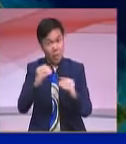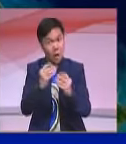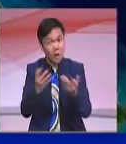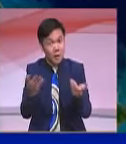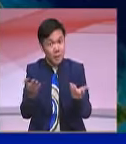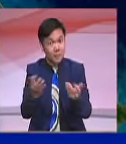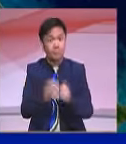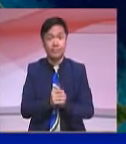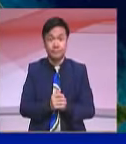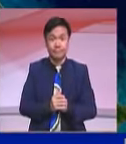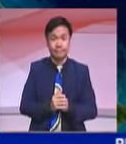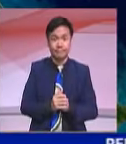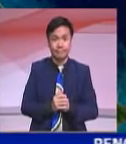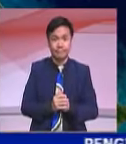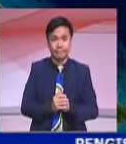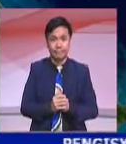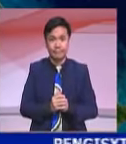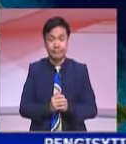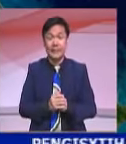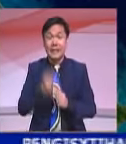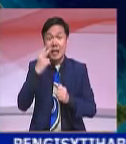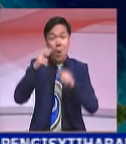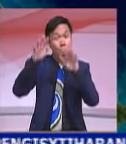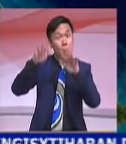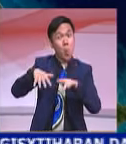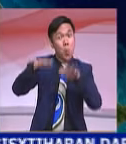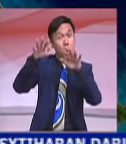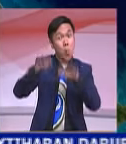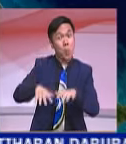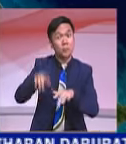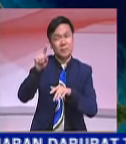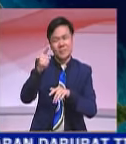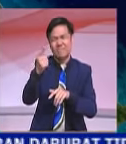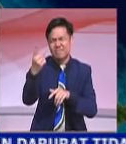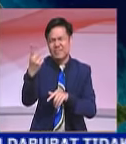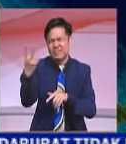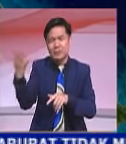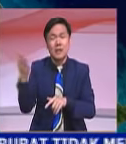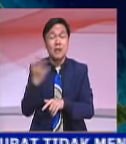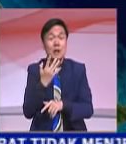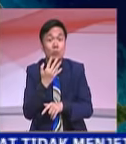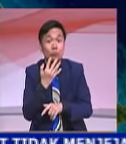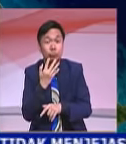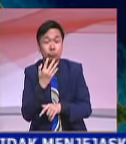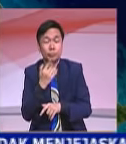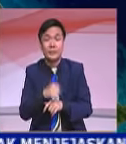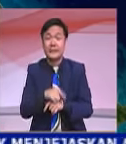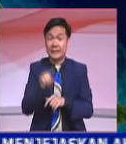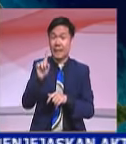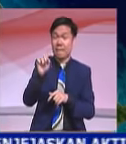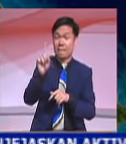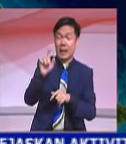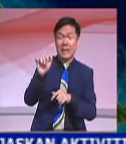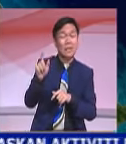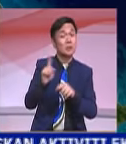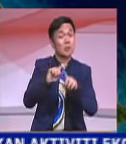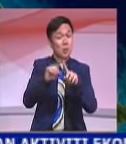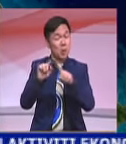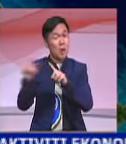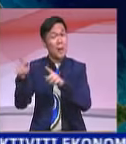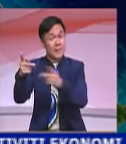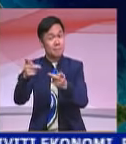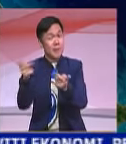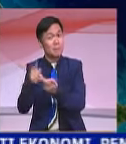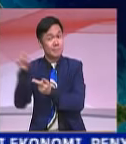dapat diperhatikan ketika ini, hujan lebat kini sedang berlaku di satu dua tempat melibatkan hampir kesemua bahagian di